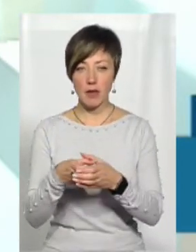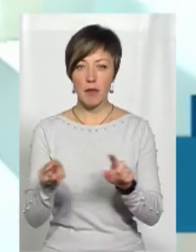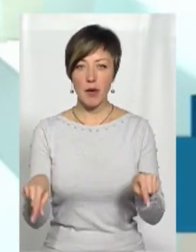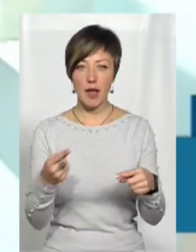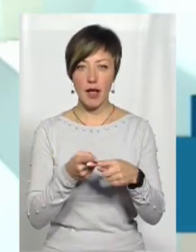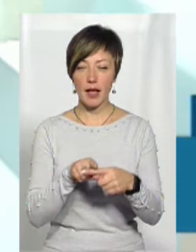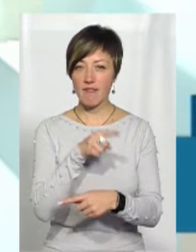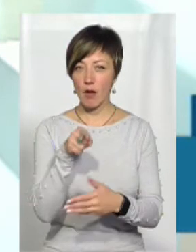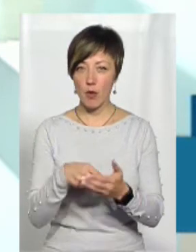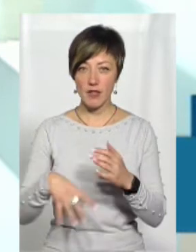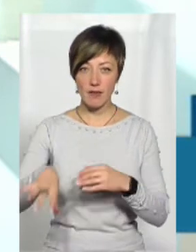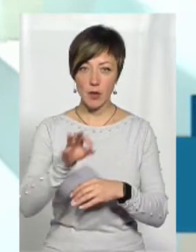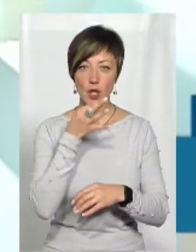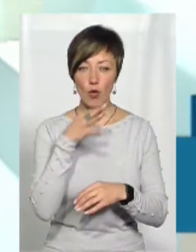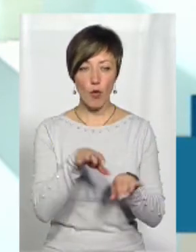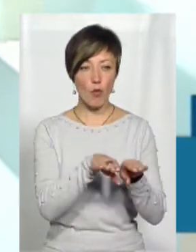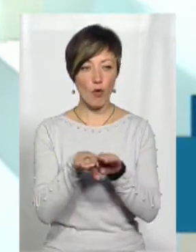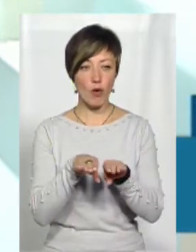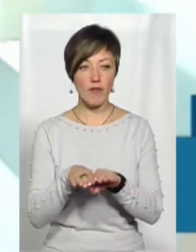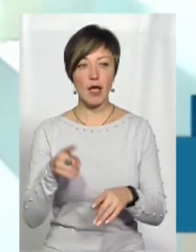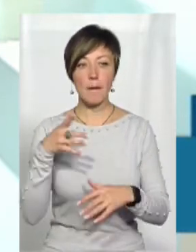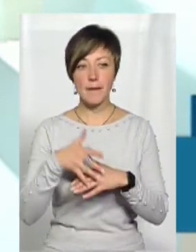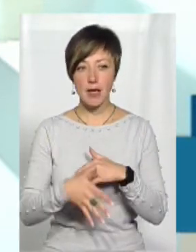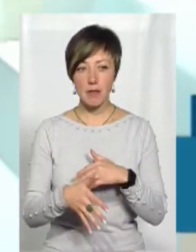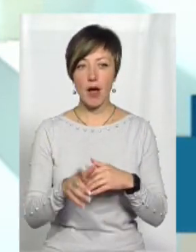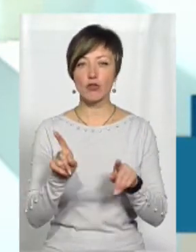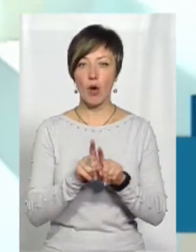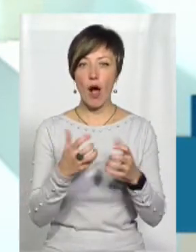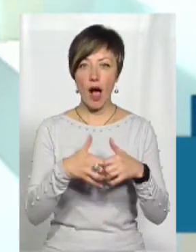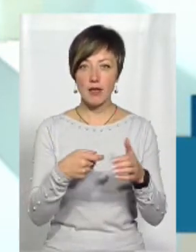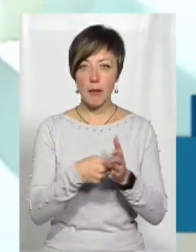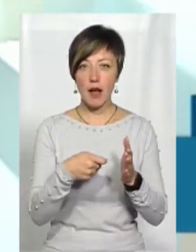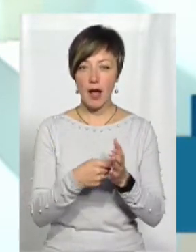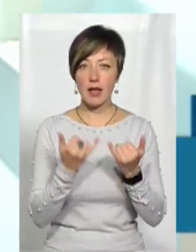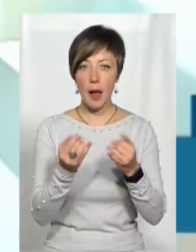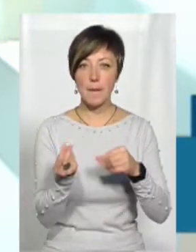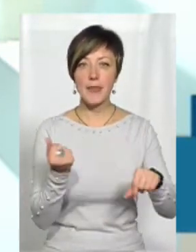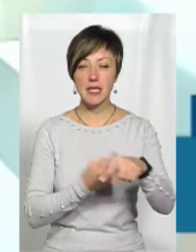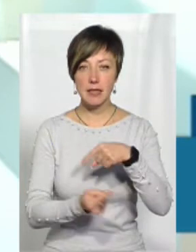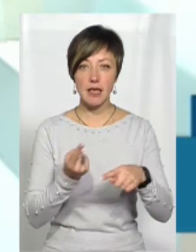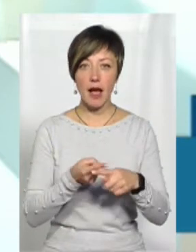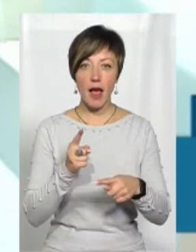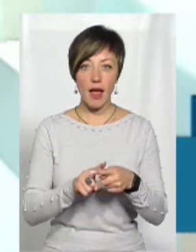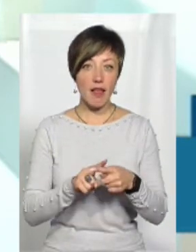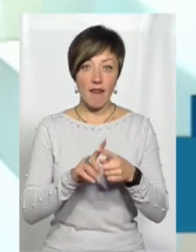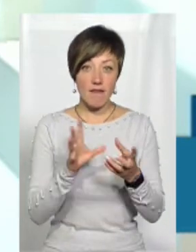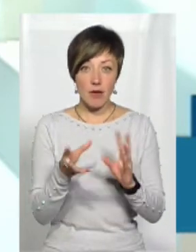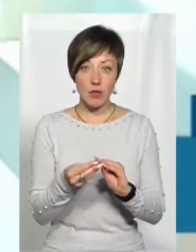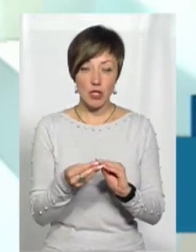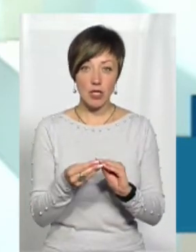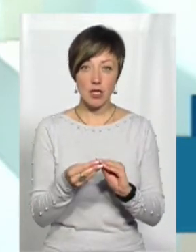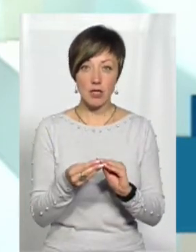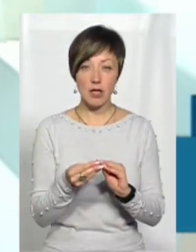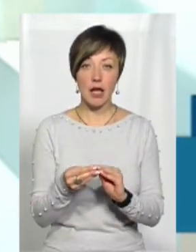подняли этот вопрос везде, на любом уровне. Я понимаю, что такое кассовый аппарат для предпринимательства. Это